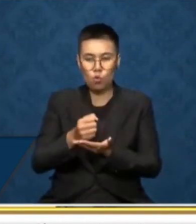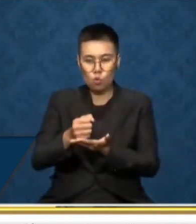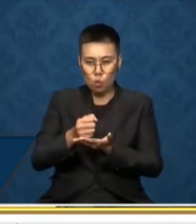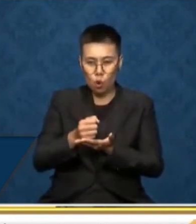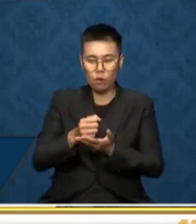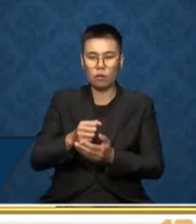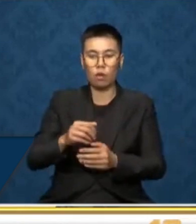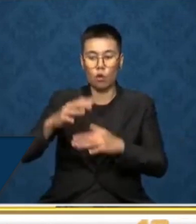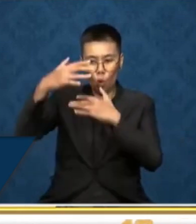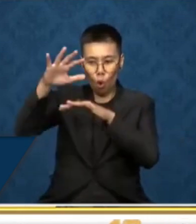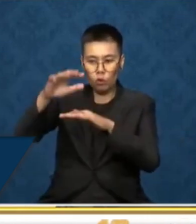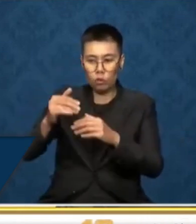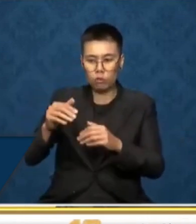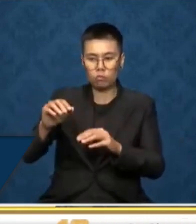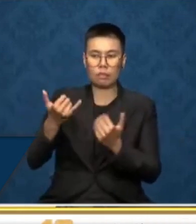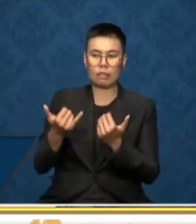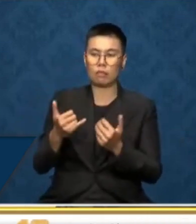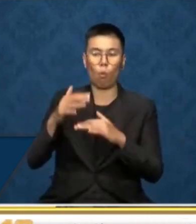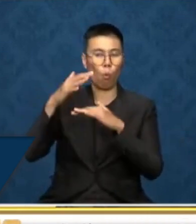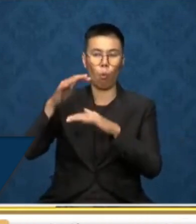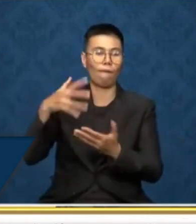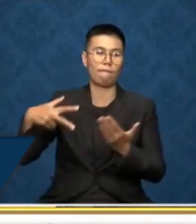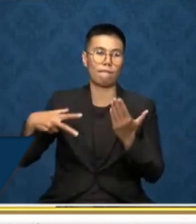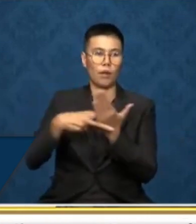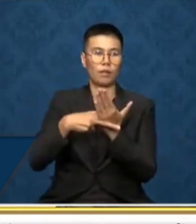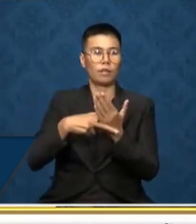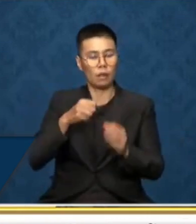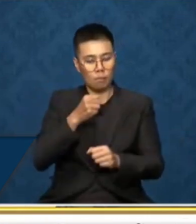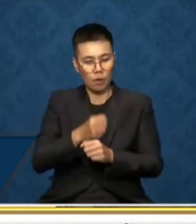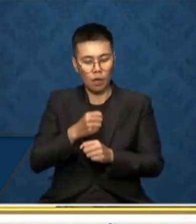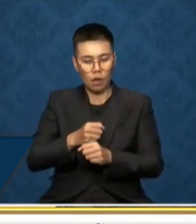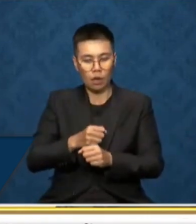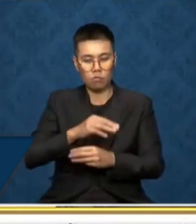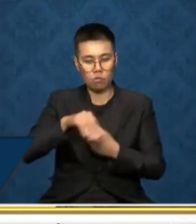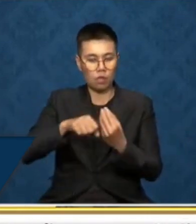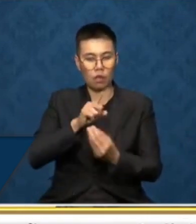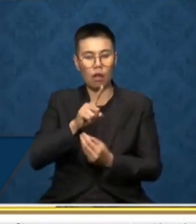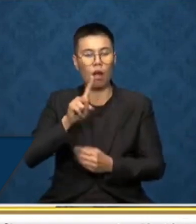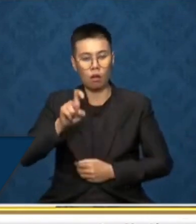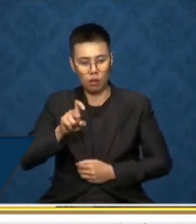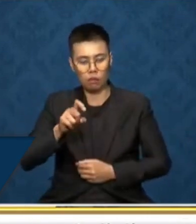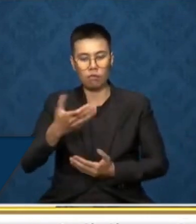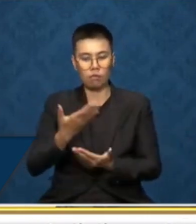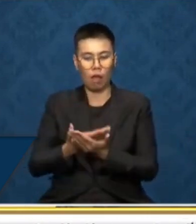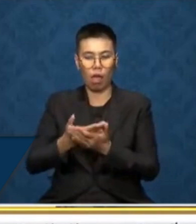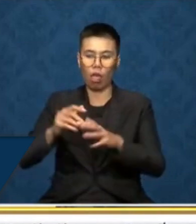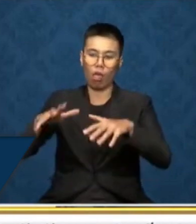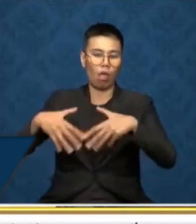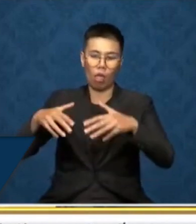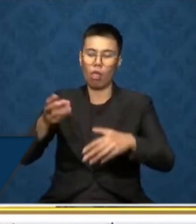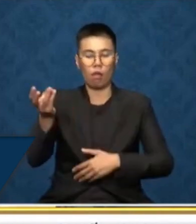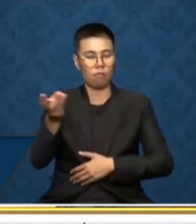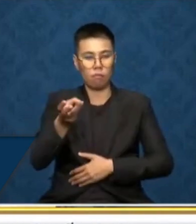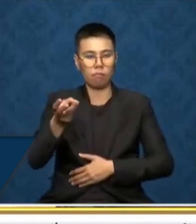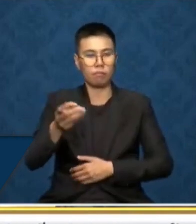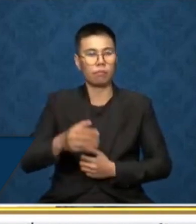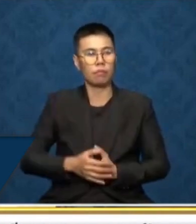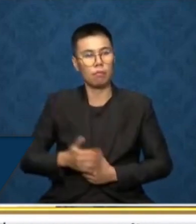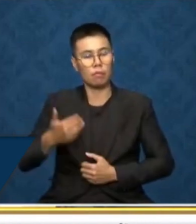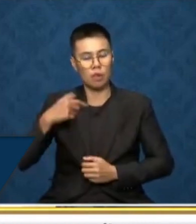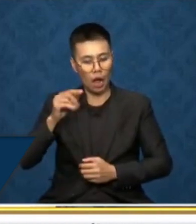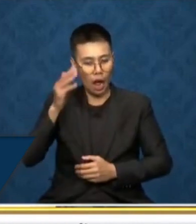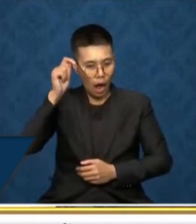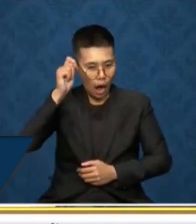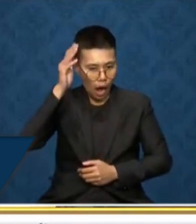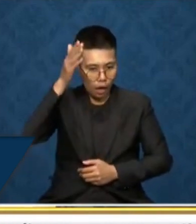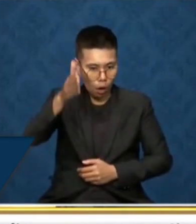ต้องถึงขั้นวิกฤตทีเดียวนะครับทำให้ประเทศนี้สูญเสียรายได้เพราะนั้นอนาคตที่เราต้องการจะเห็นนะครับผ